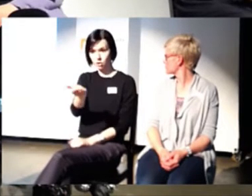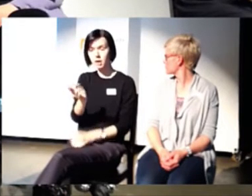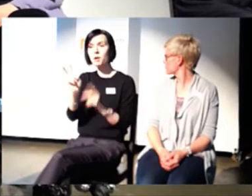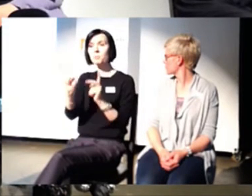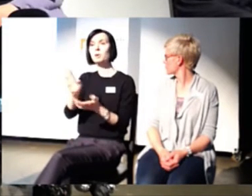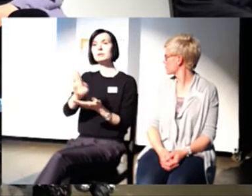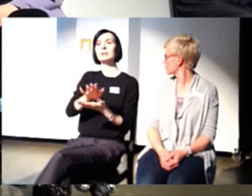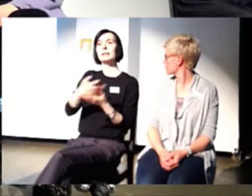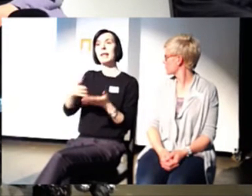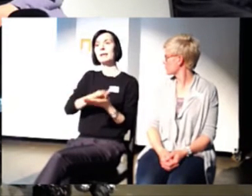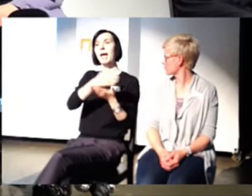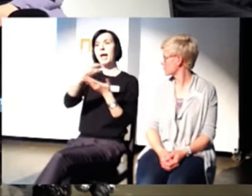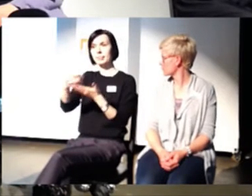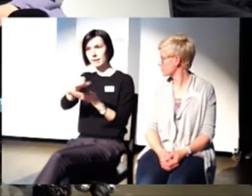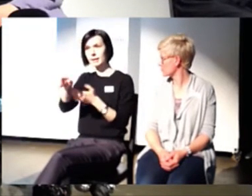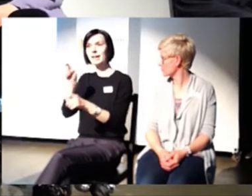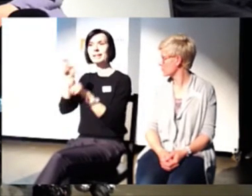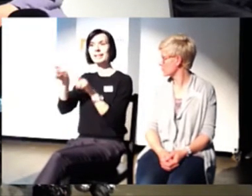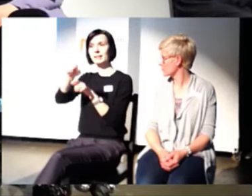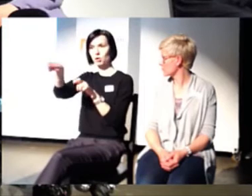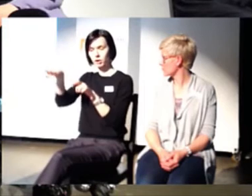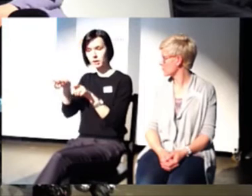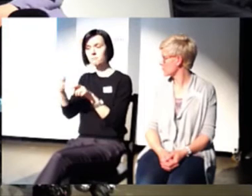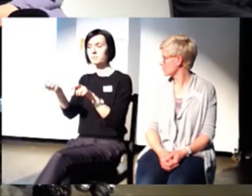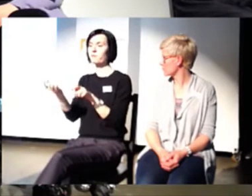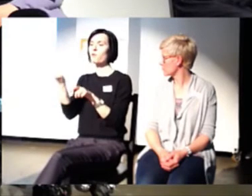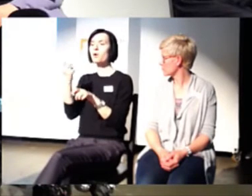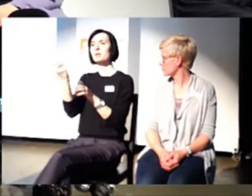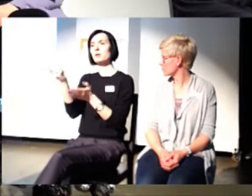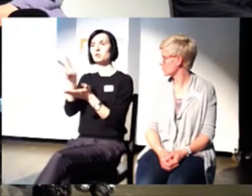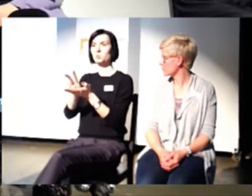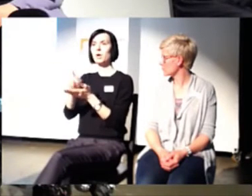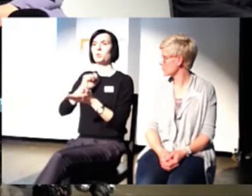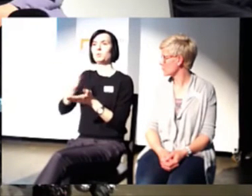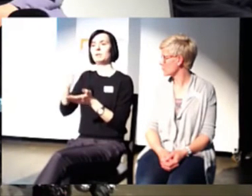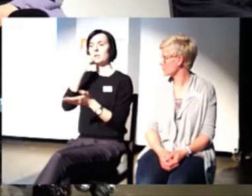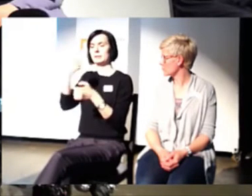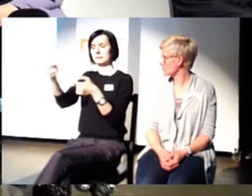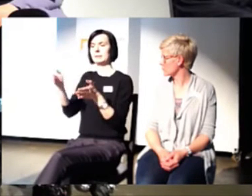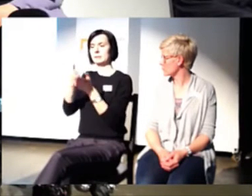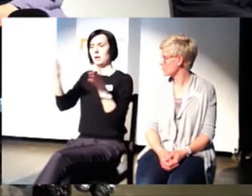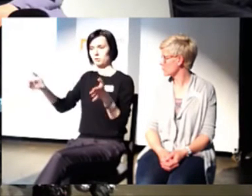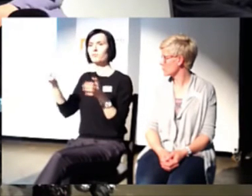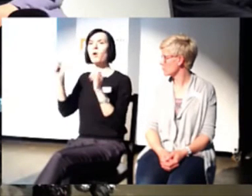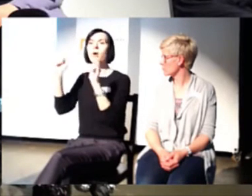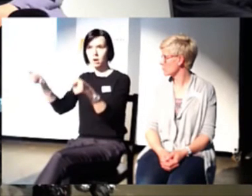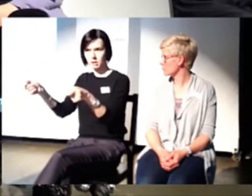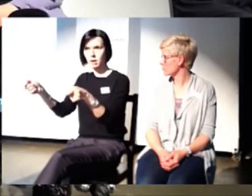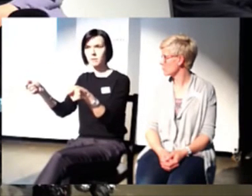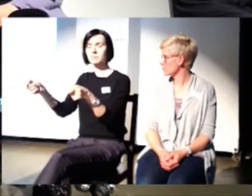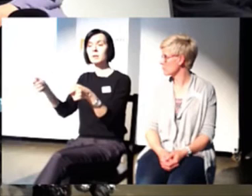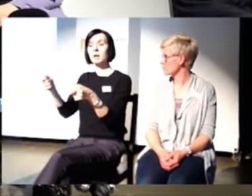kääntäjille ja kritikoille. Voivat hakea 2 kuukauden yksilöresidenssijakso, ja siihen on